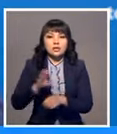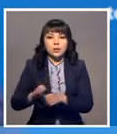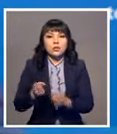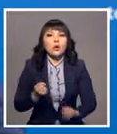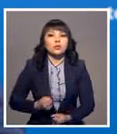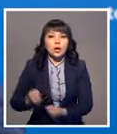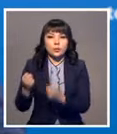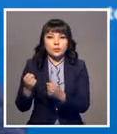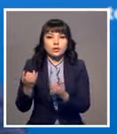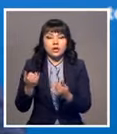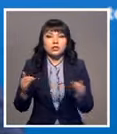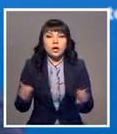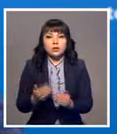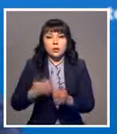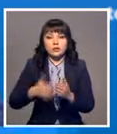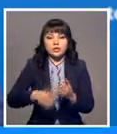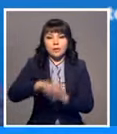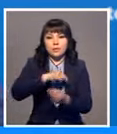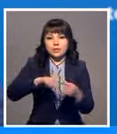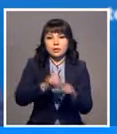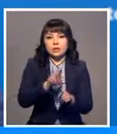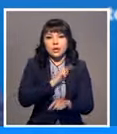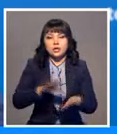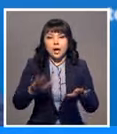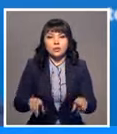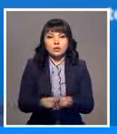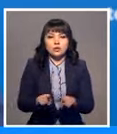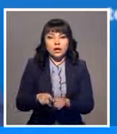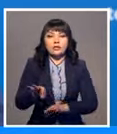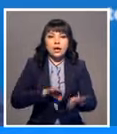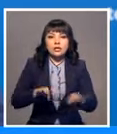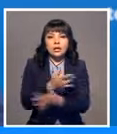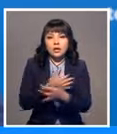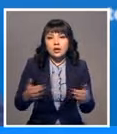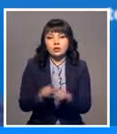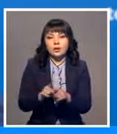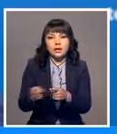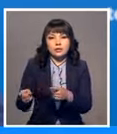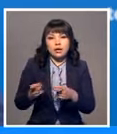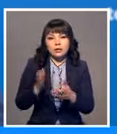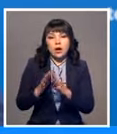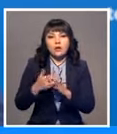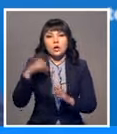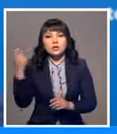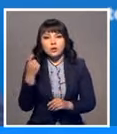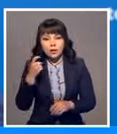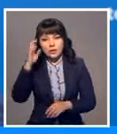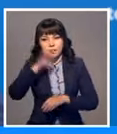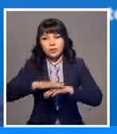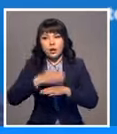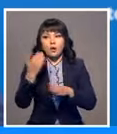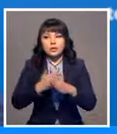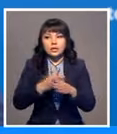қолдау, шағын және орта бизнес кәсіпорындарын үшін инфрақұрылым тарту, ауыл шаруашылығына мемлекеттік